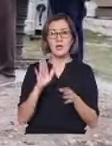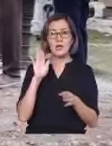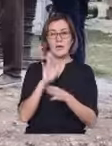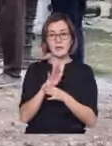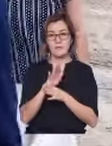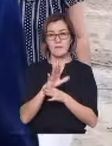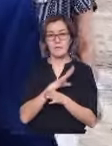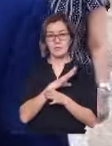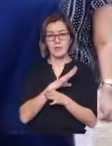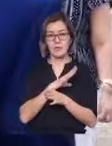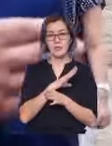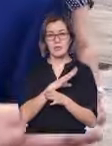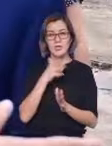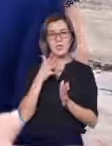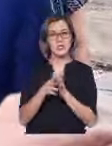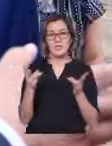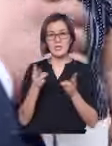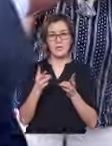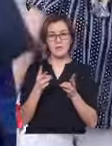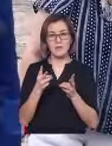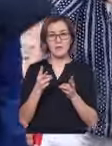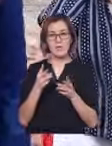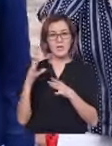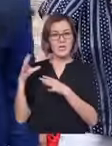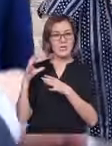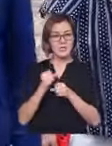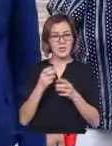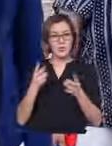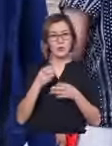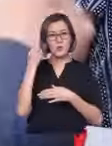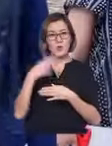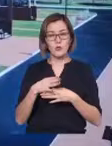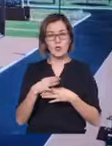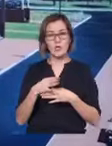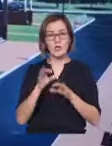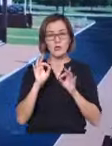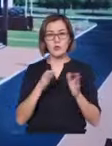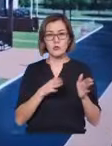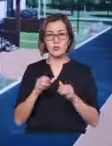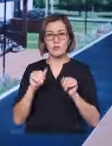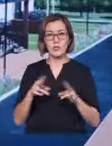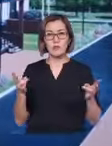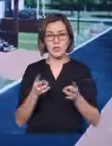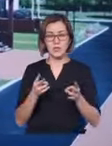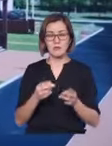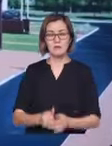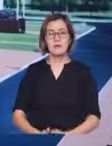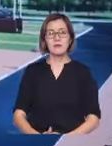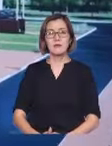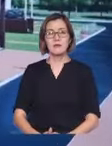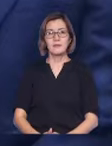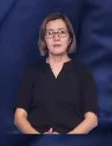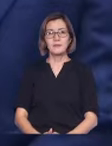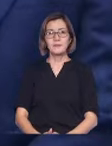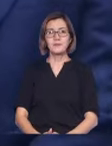жауаптыларға тапсырмасы. Шығынды көбейтпей, барлығын орталықтандыру арқылы жүйелі шешім табуға болады, деді өңір басшысы.